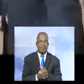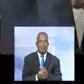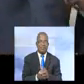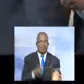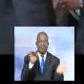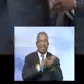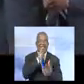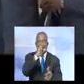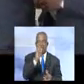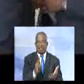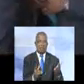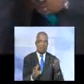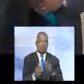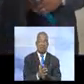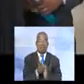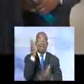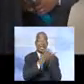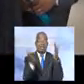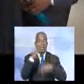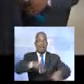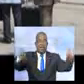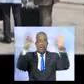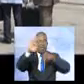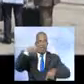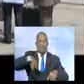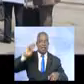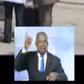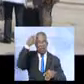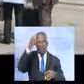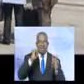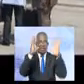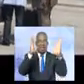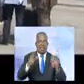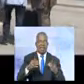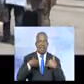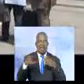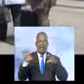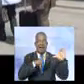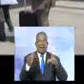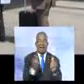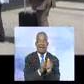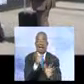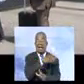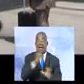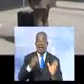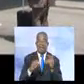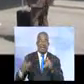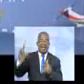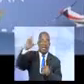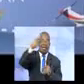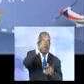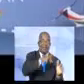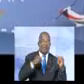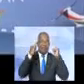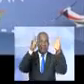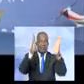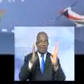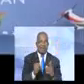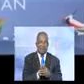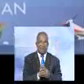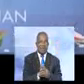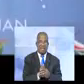C'est un pas important que le gouvernement ivoirien vient de faire avec le lancement des vols d'Air Côte d'Ivoire à destination